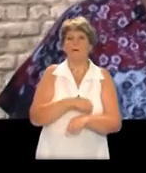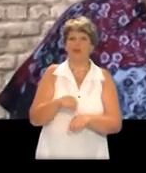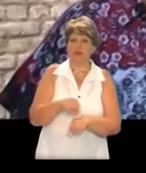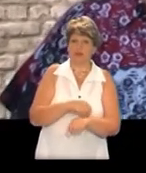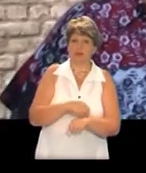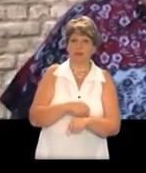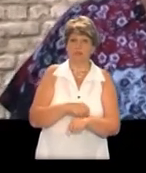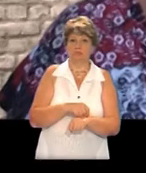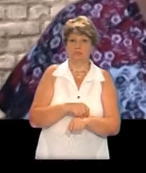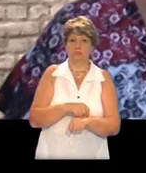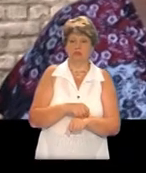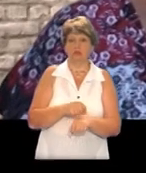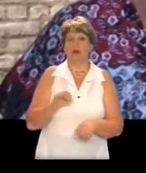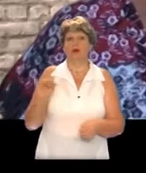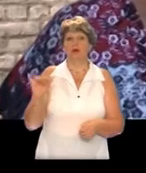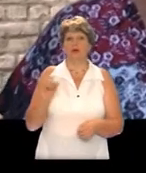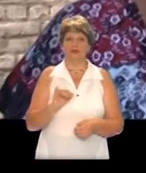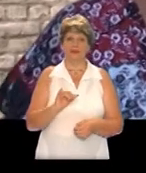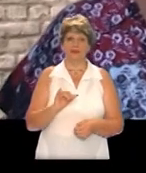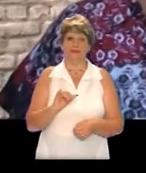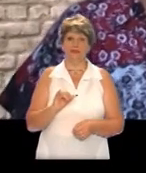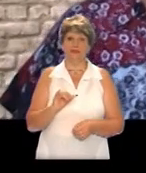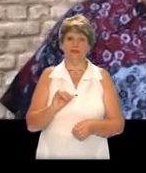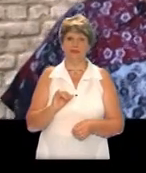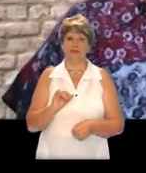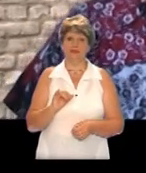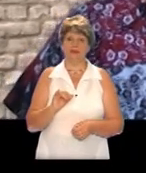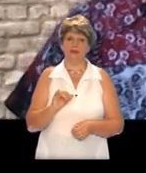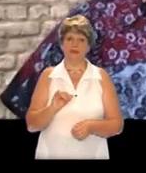матеріал. І на